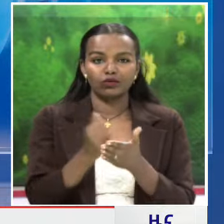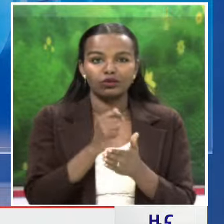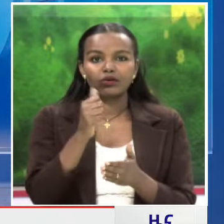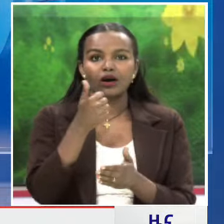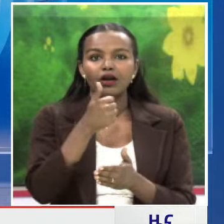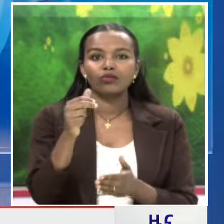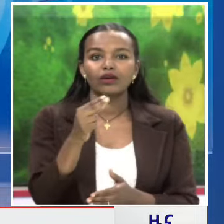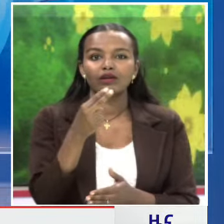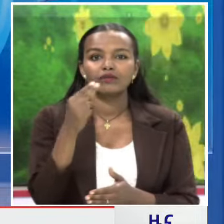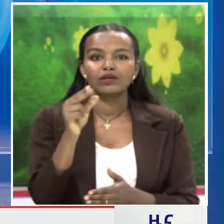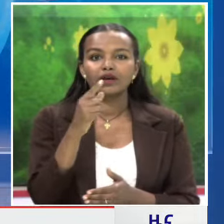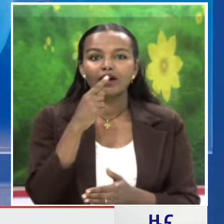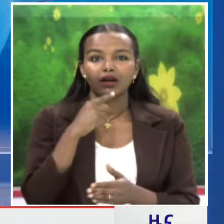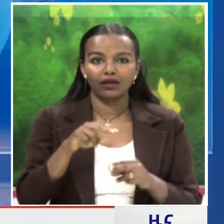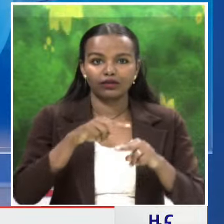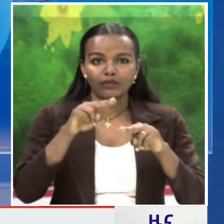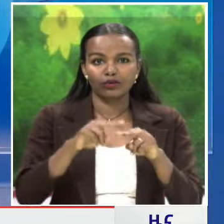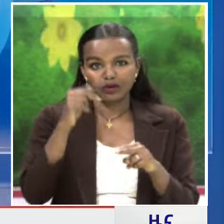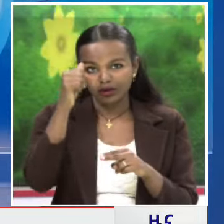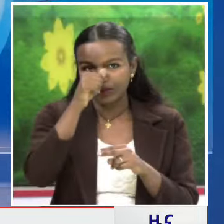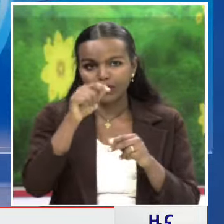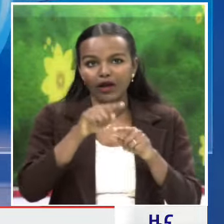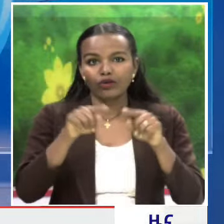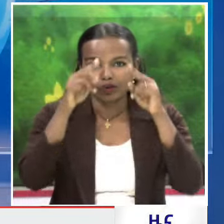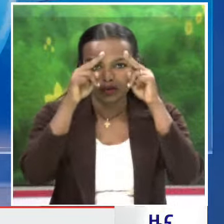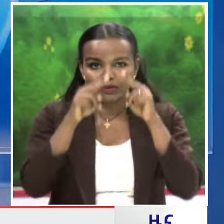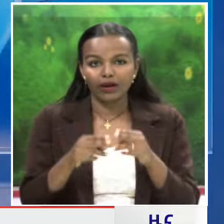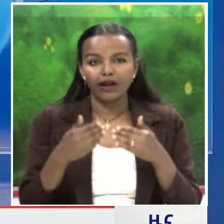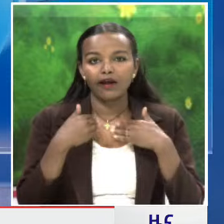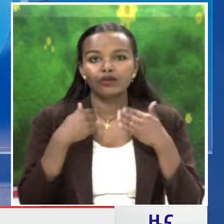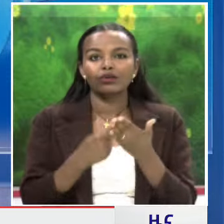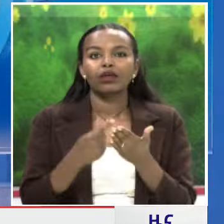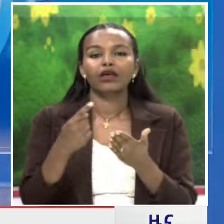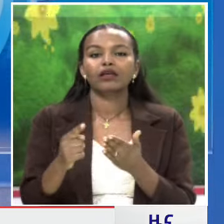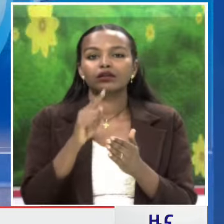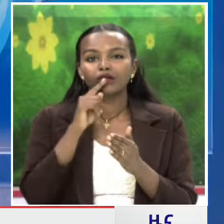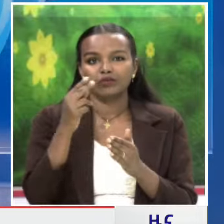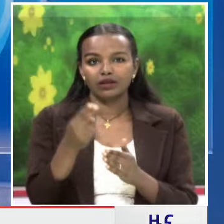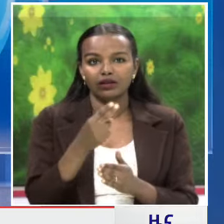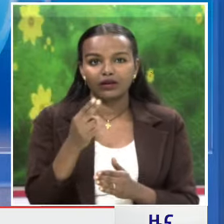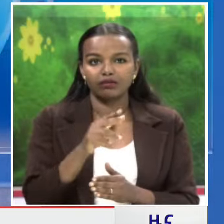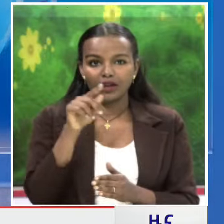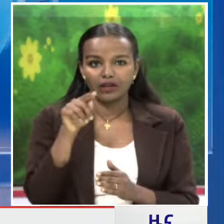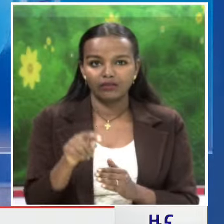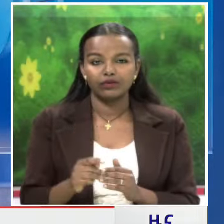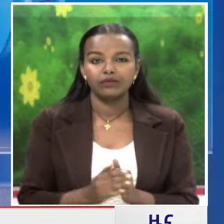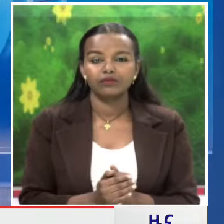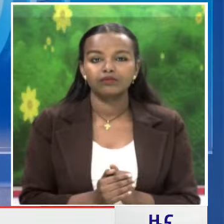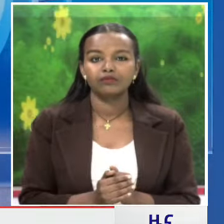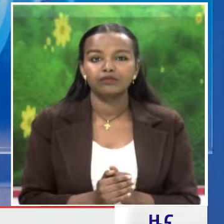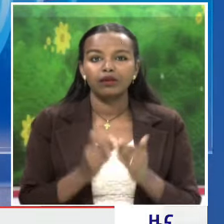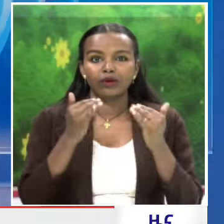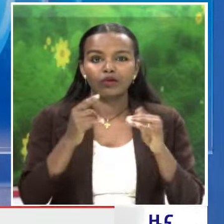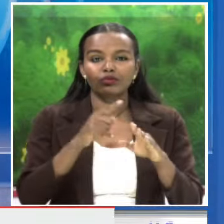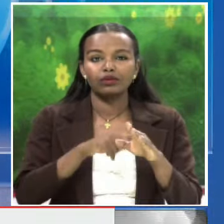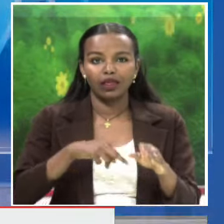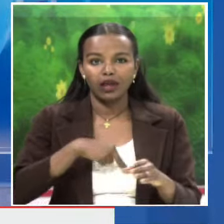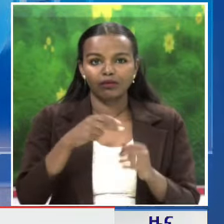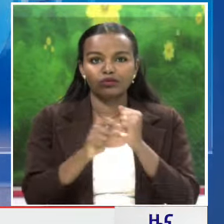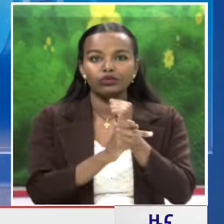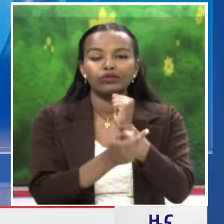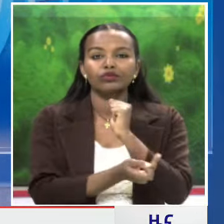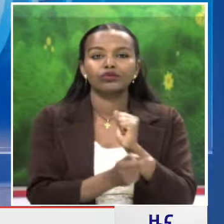ቀይ ያስቀመጡት። ለኢትዮጵያ ልዩ ክብር አላቸው። እኔ ይህንን ነው አሁን መጠቀም መቼ የሚያስፈልገ በአሁኑ ጊዜ የሃይማኖት